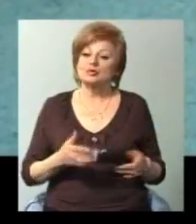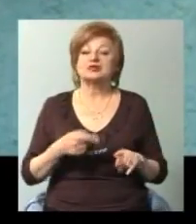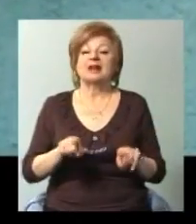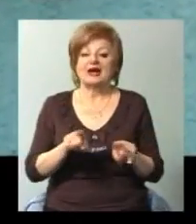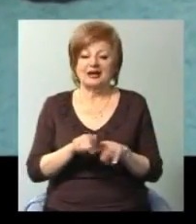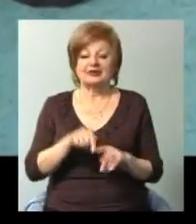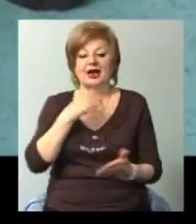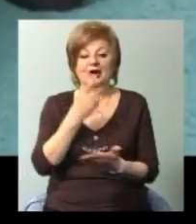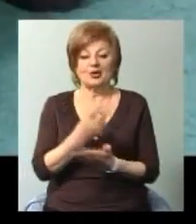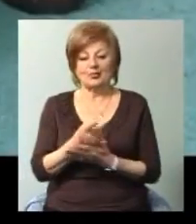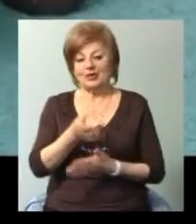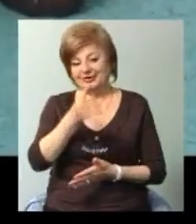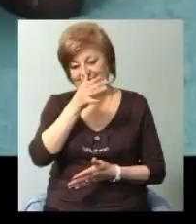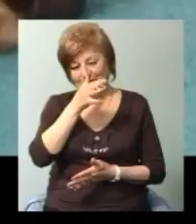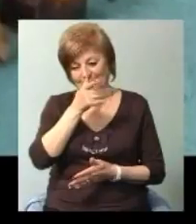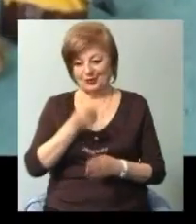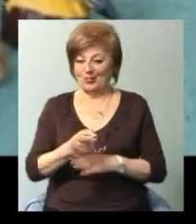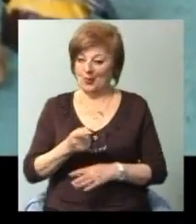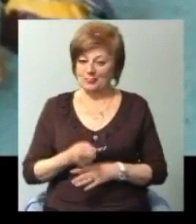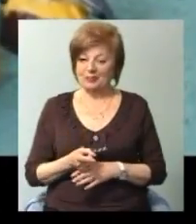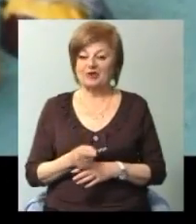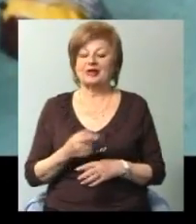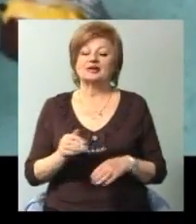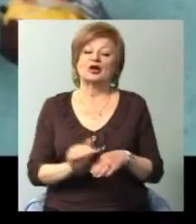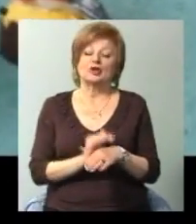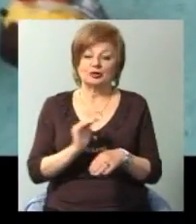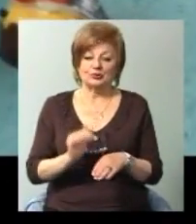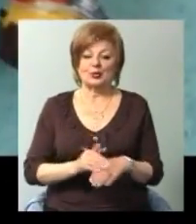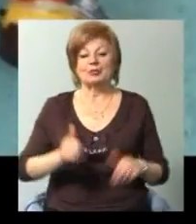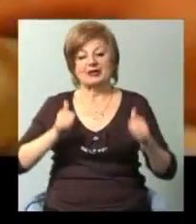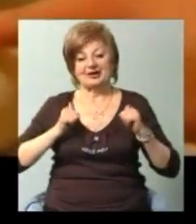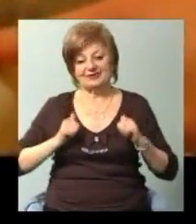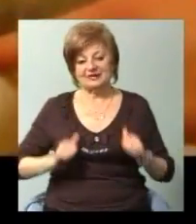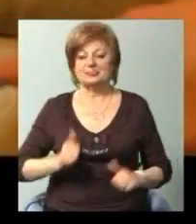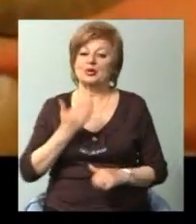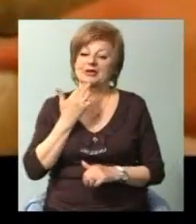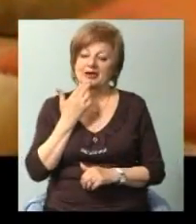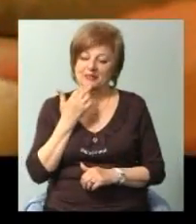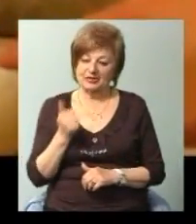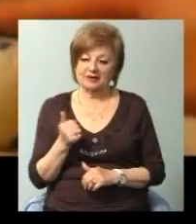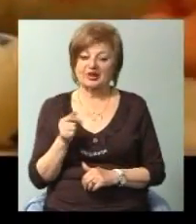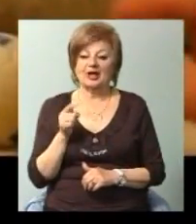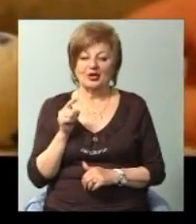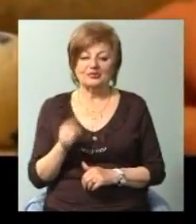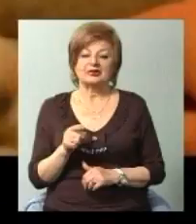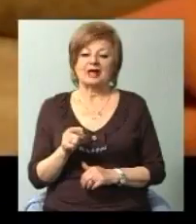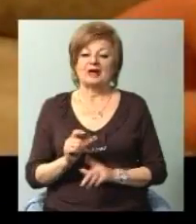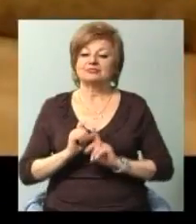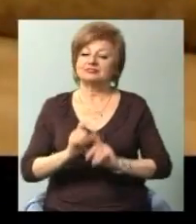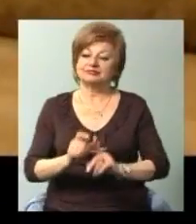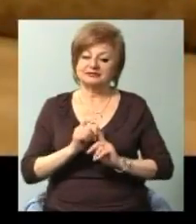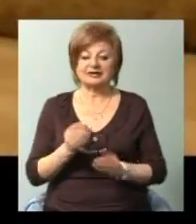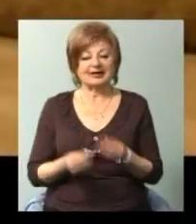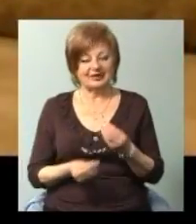також показувати комічні пози. Завжди доброзичливий, спокійний і милий. Тер'єр гідно відповідає на компліменти і